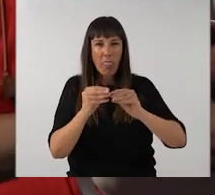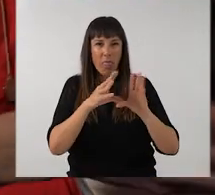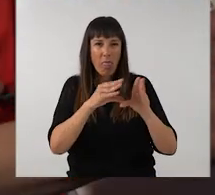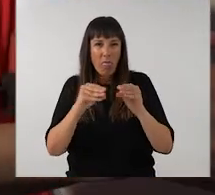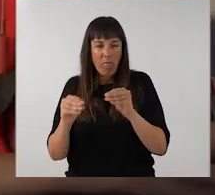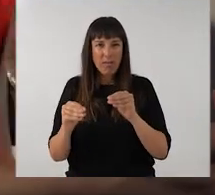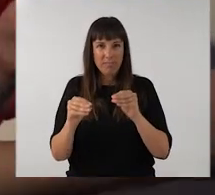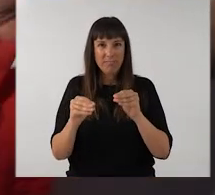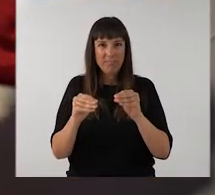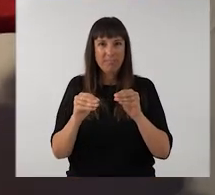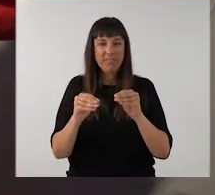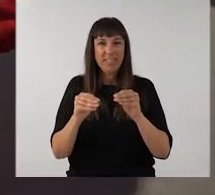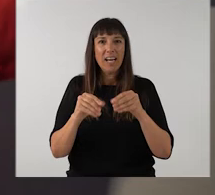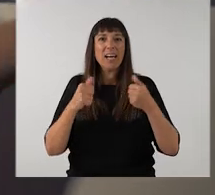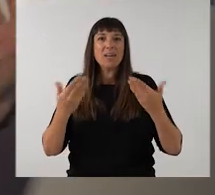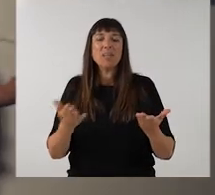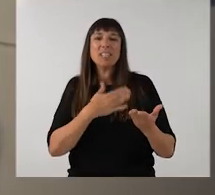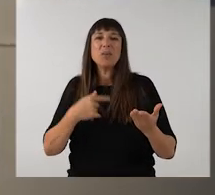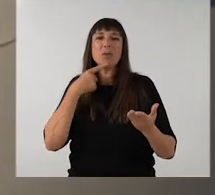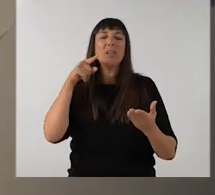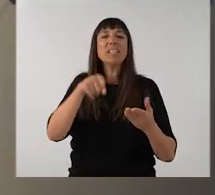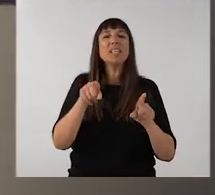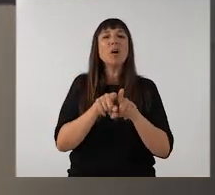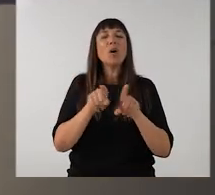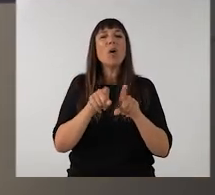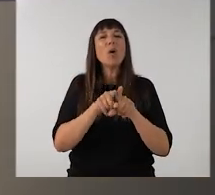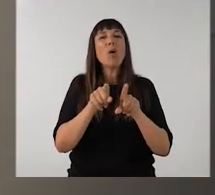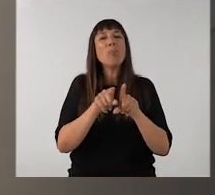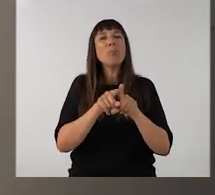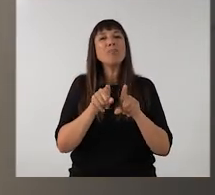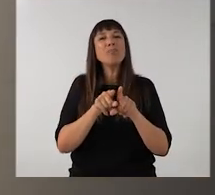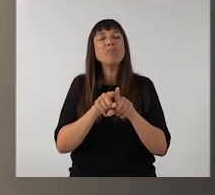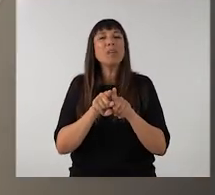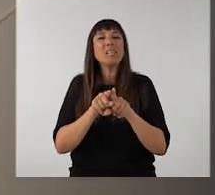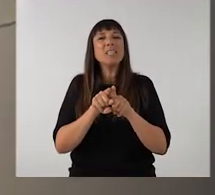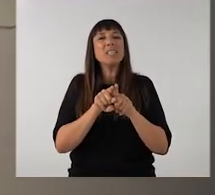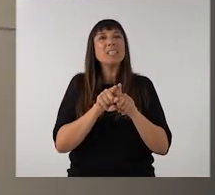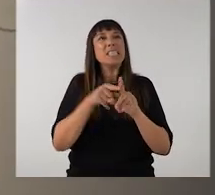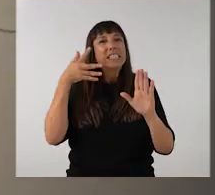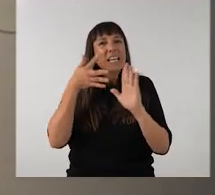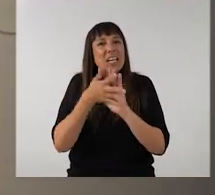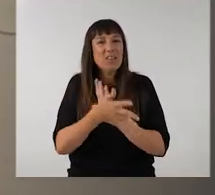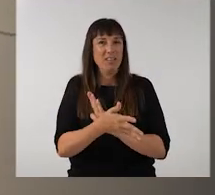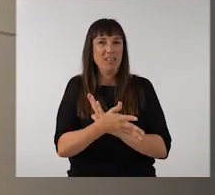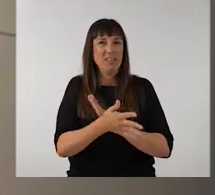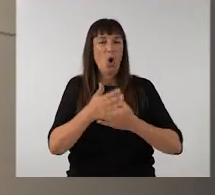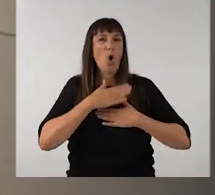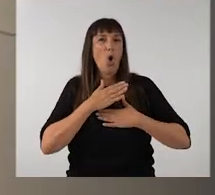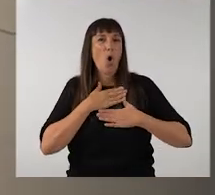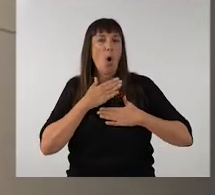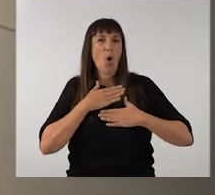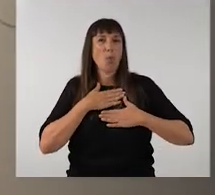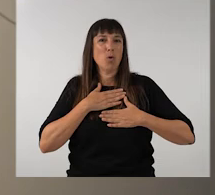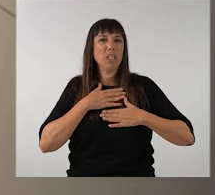com nosaltres donem forma al sabó i el sabó s'acaba desgastant amb la nostra acció, no? I això crec que és, com dic, una essència del que